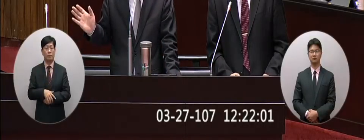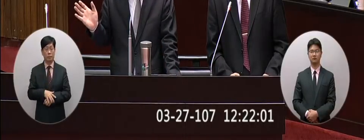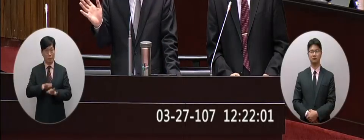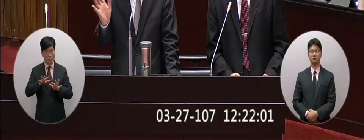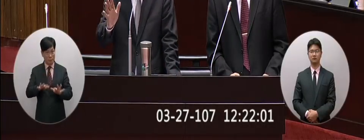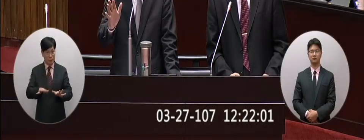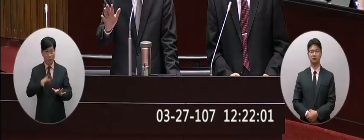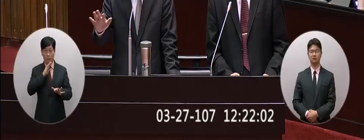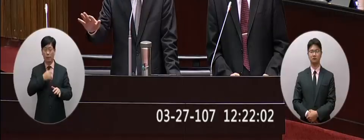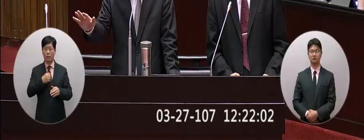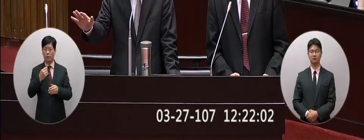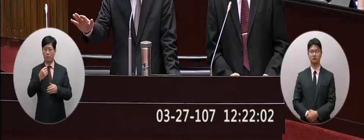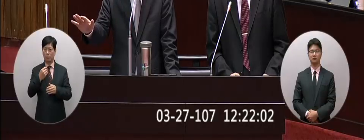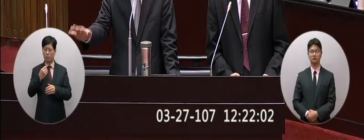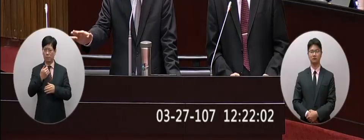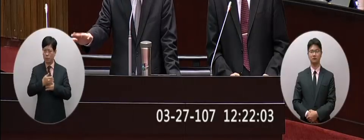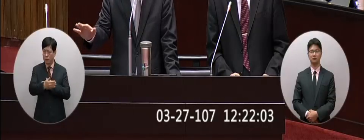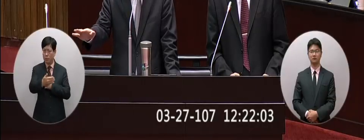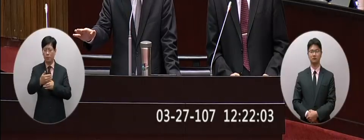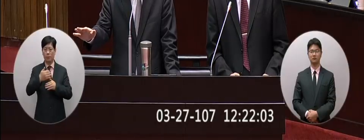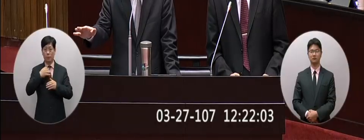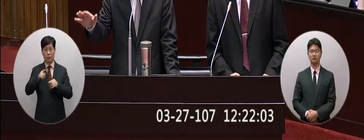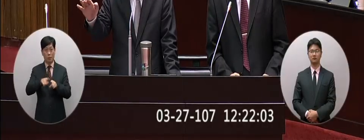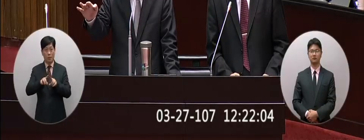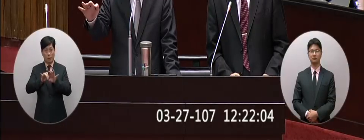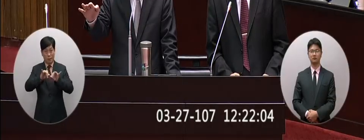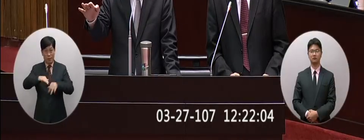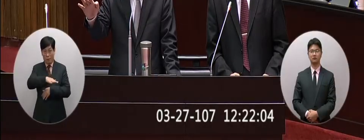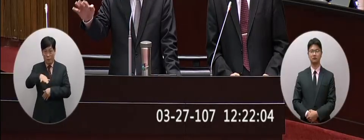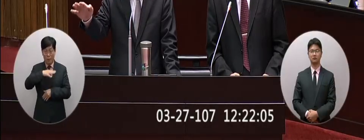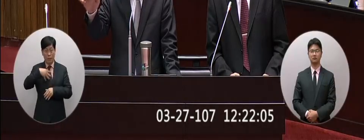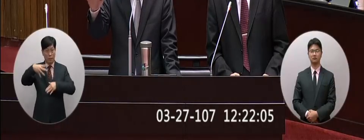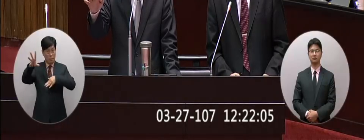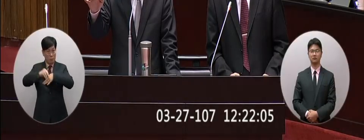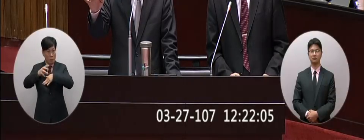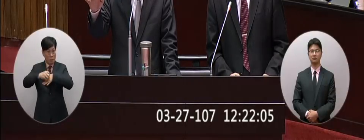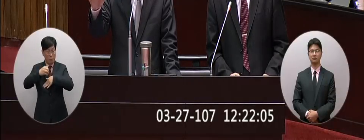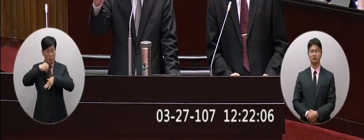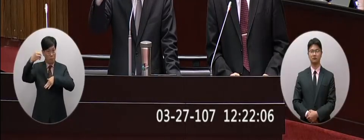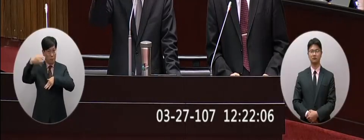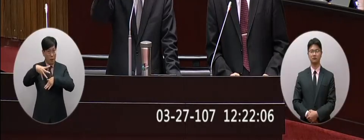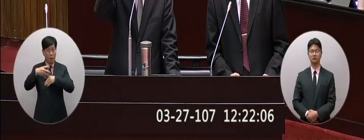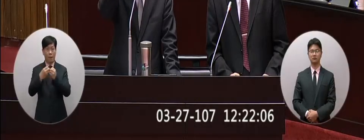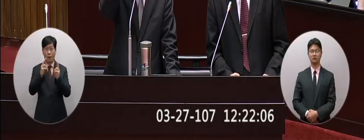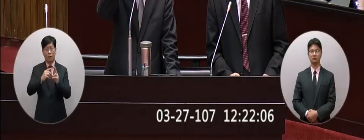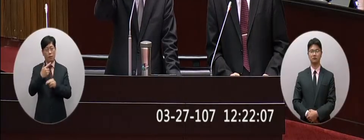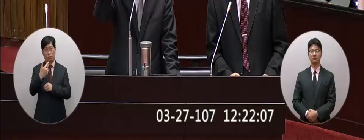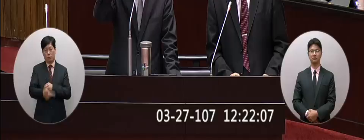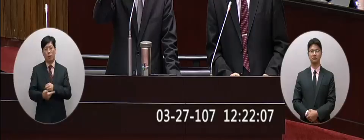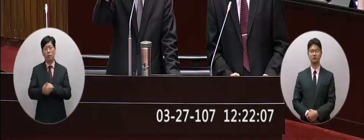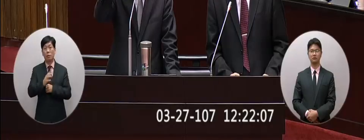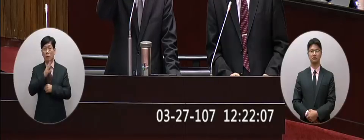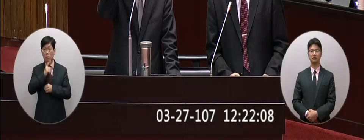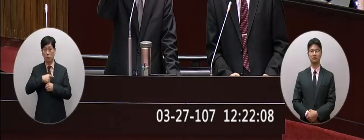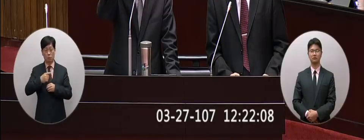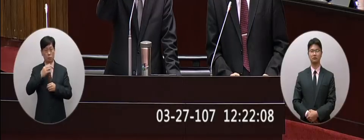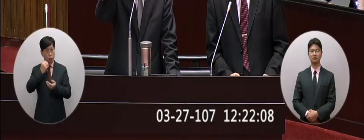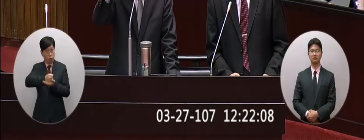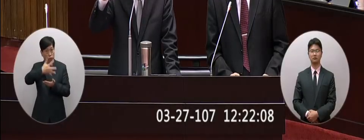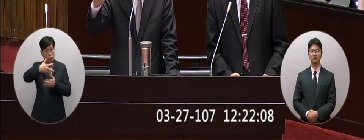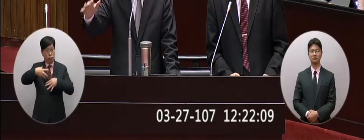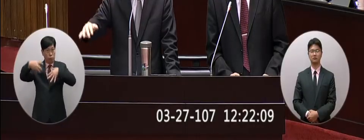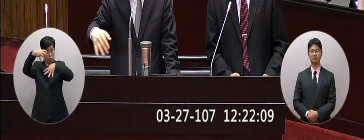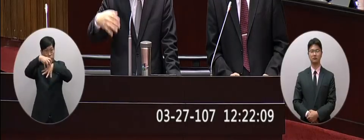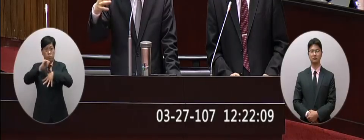目前的进度啊。地面型的太阳能发电、啊、有一点落后，可是屋顶型的太阳能发电是有超